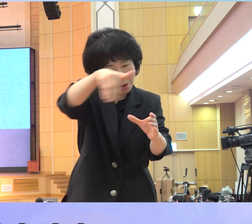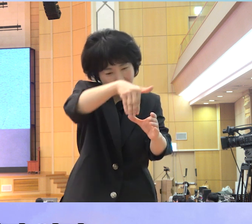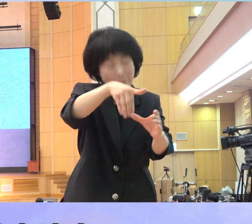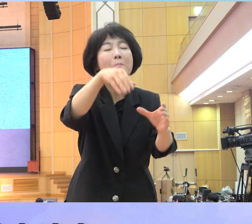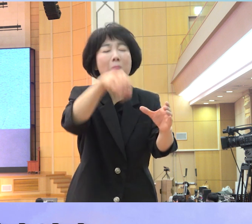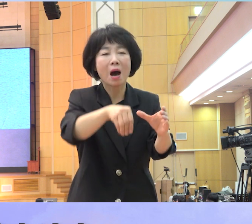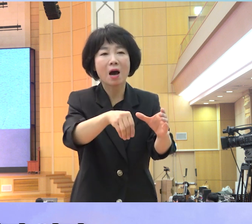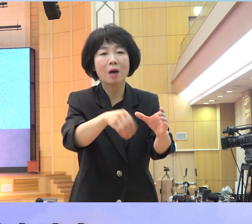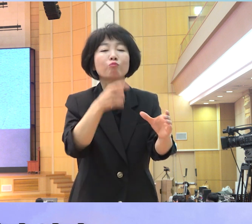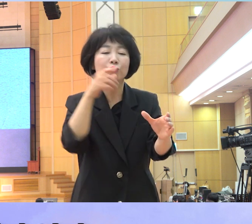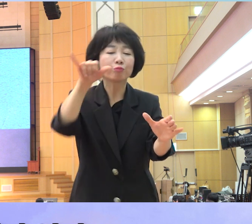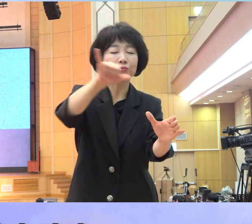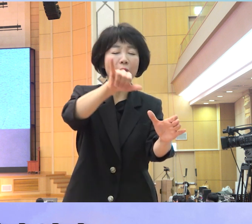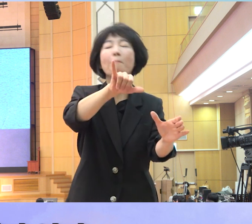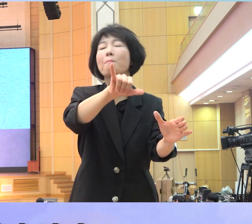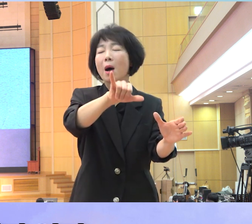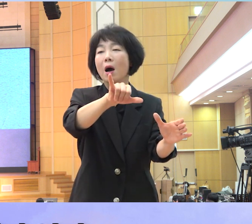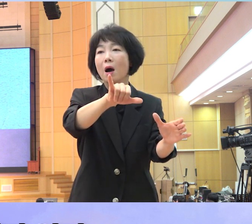토마토 안 자라?